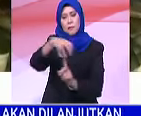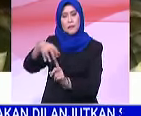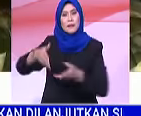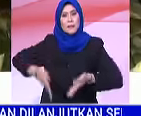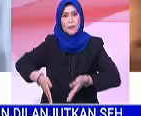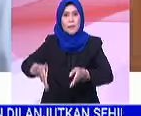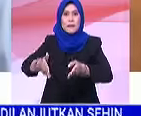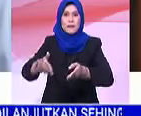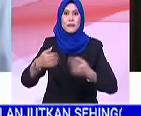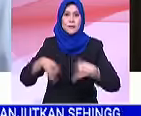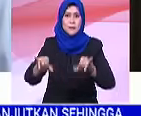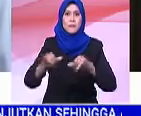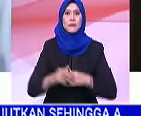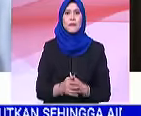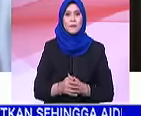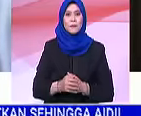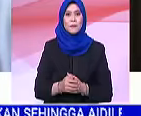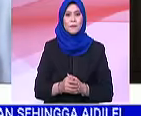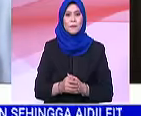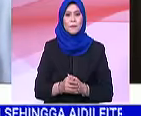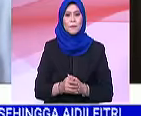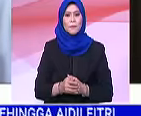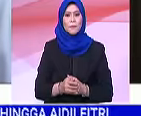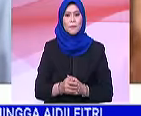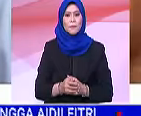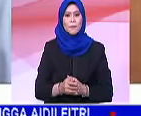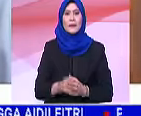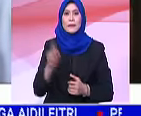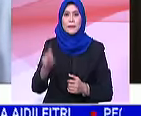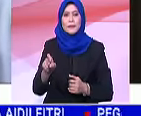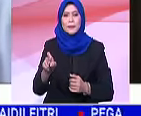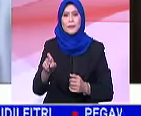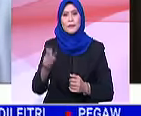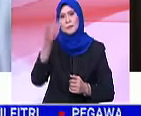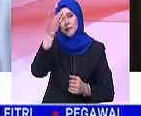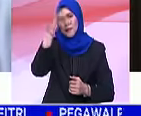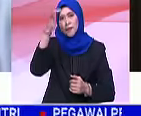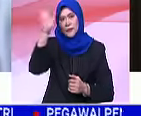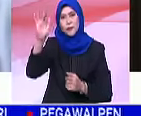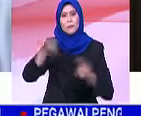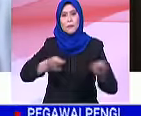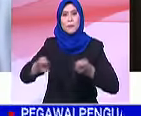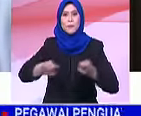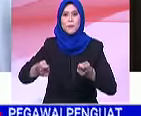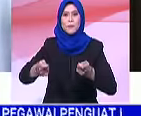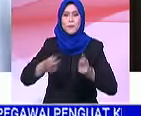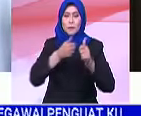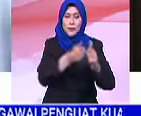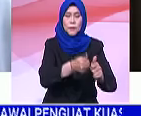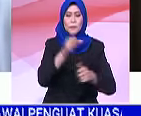tepi jalan. Ambil langkah yang bijak. Ikut SOP,